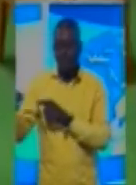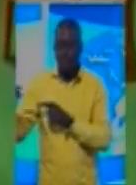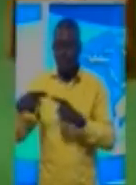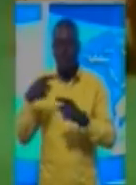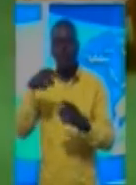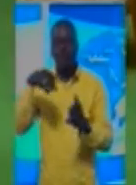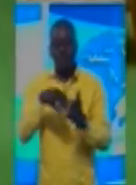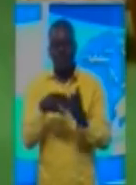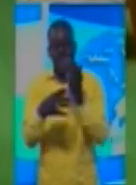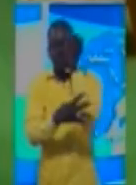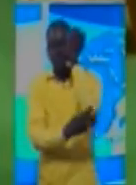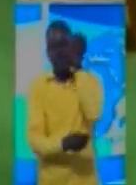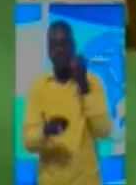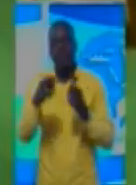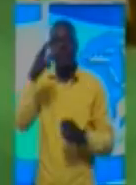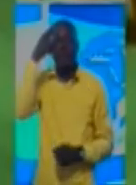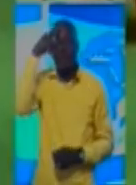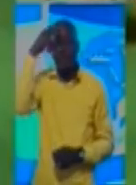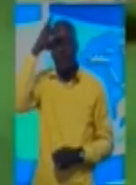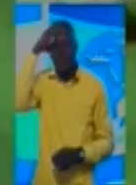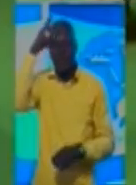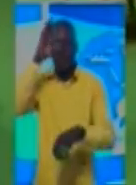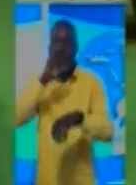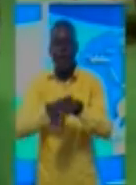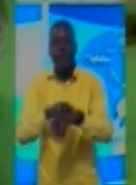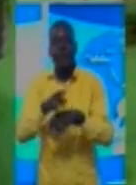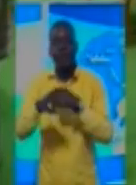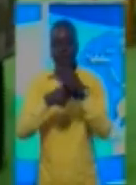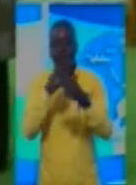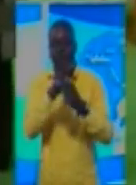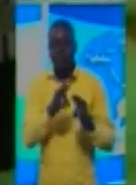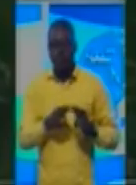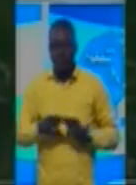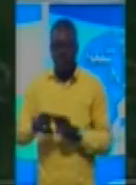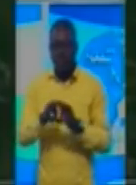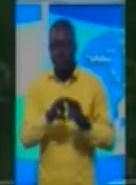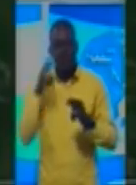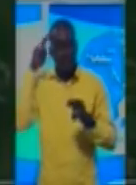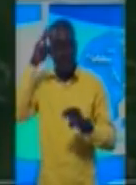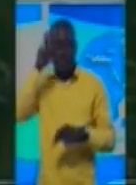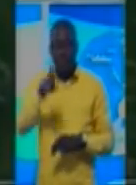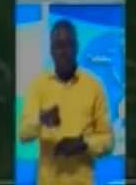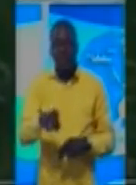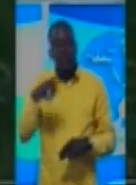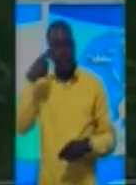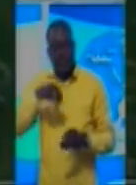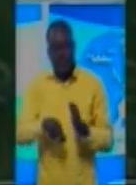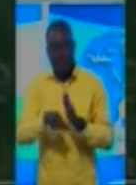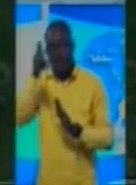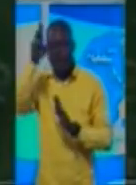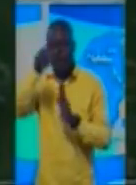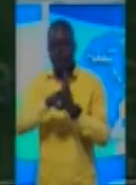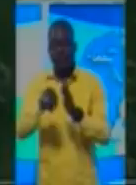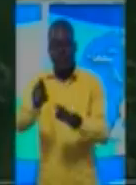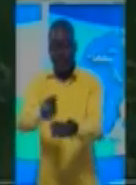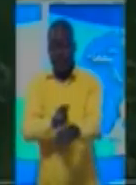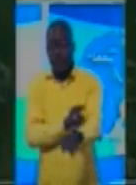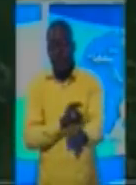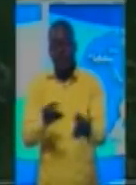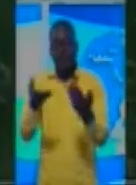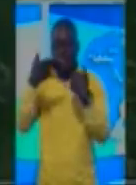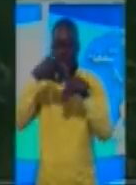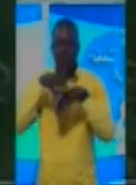pauvreté, Rochemar Christian Kabore appelle les Nations Unies à plus d'efforts, conditions sine qua non d'un développement durable et